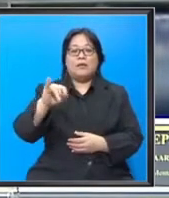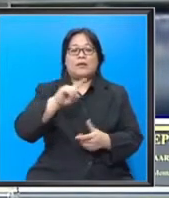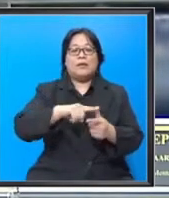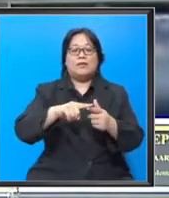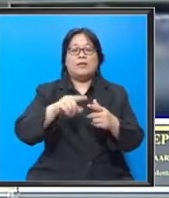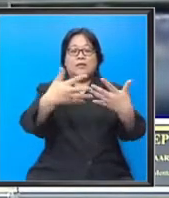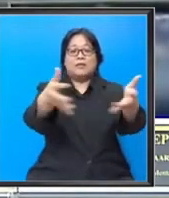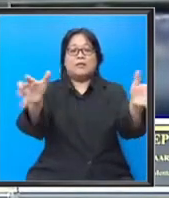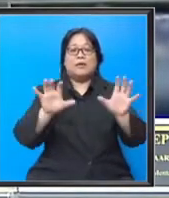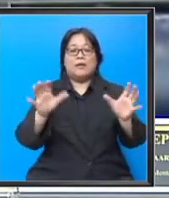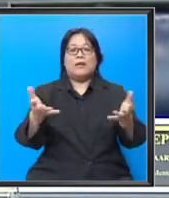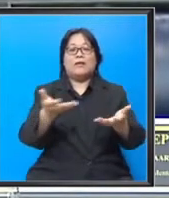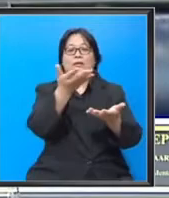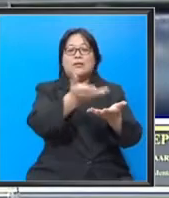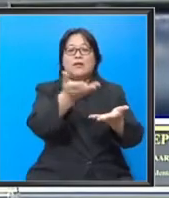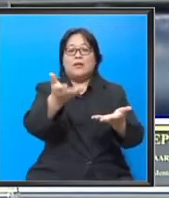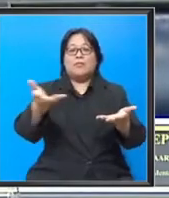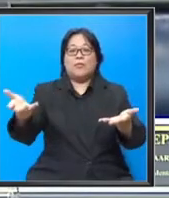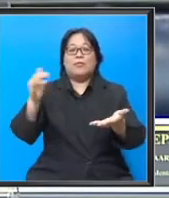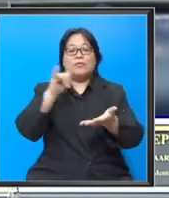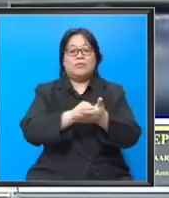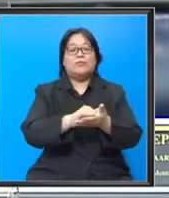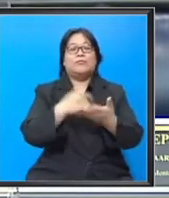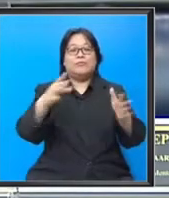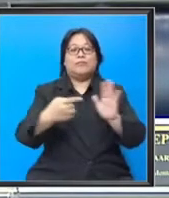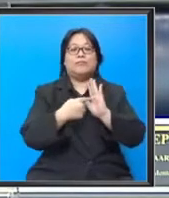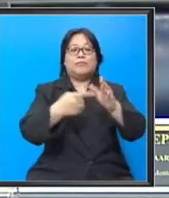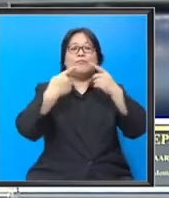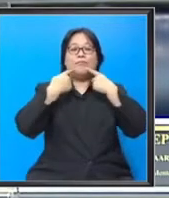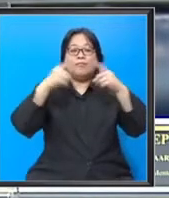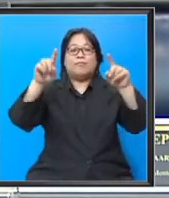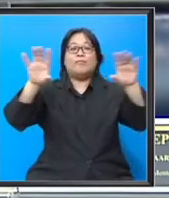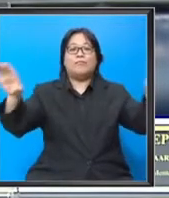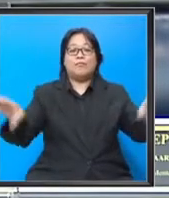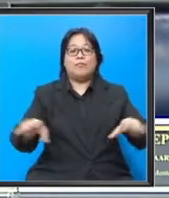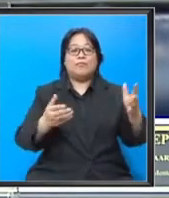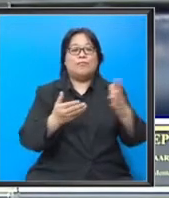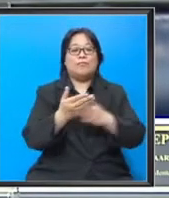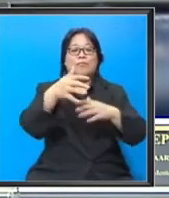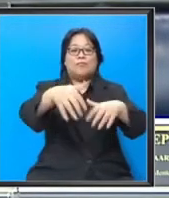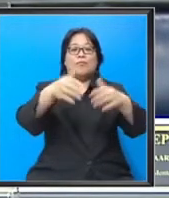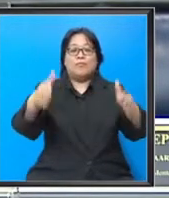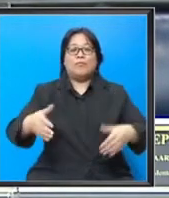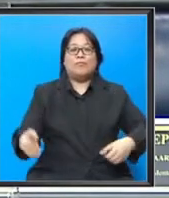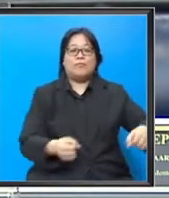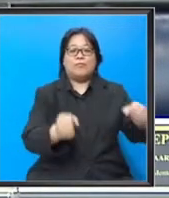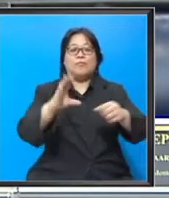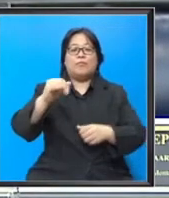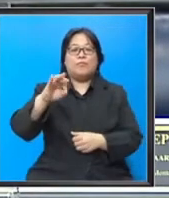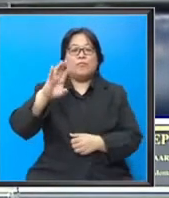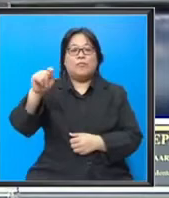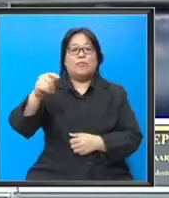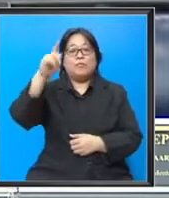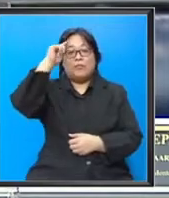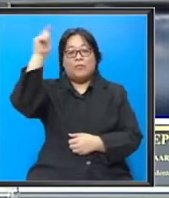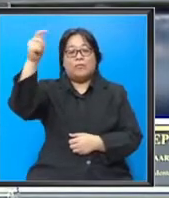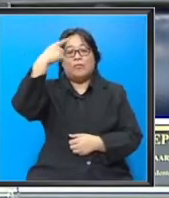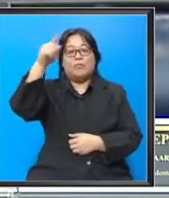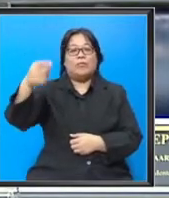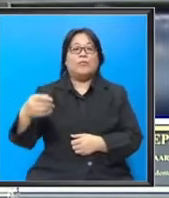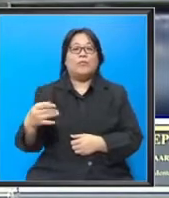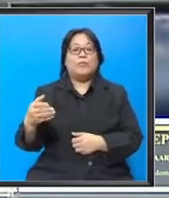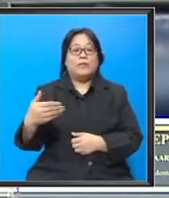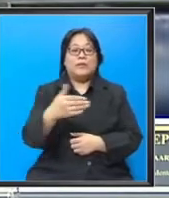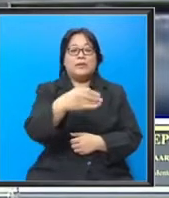terapung inovasi ini telah terbukti berjaya dilaksanakan oleh peternak di sungai congo Terengganu bagi